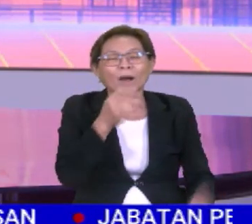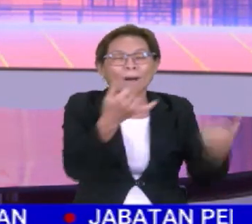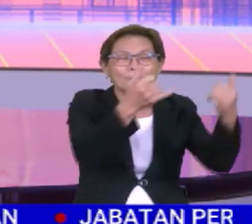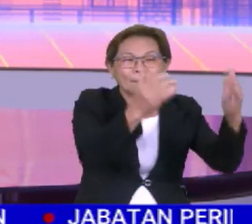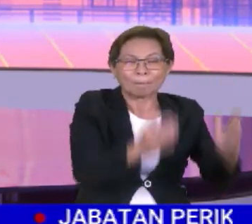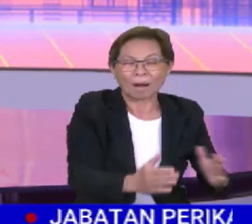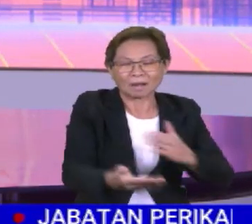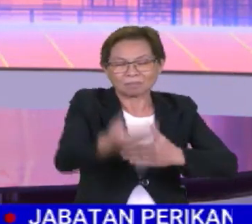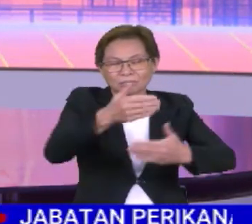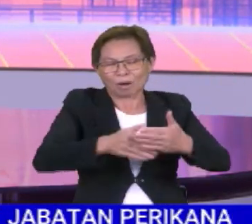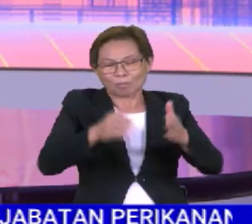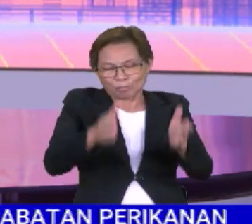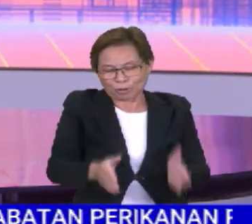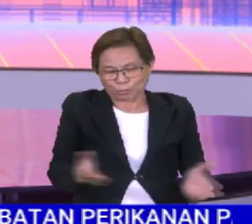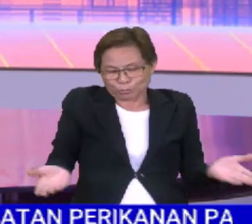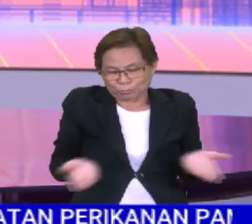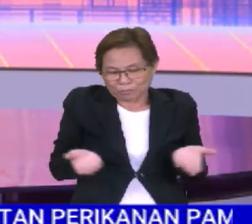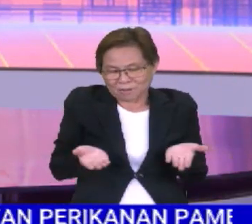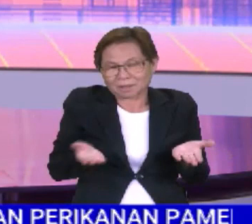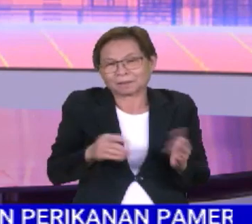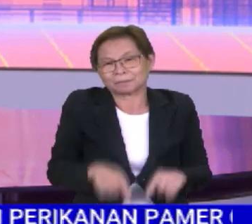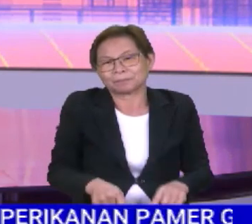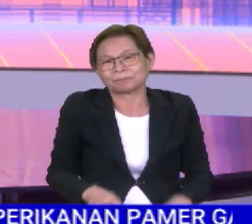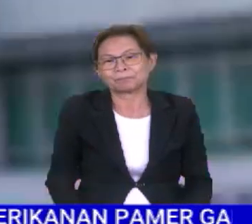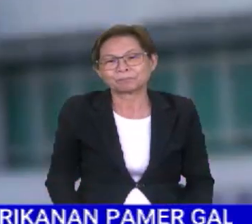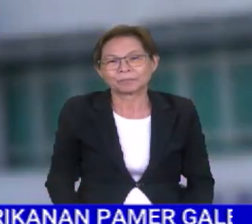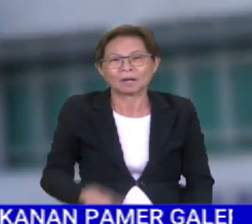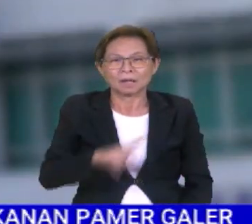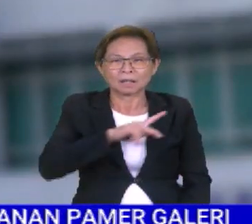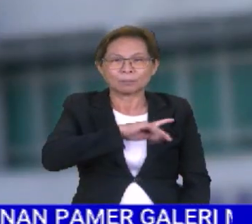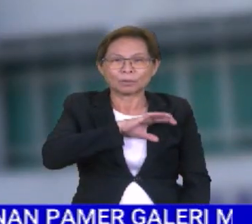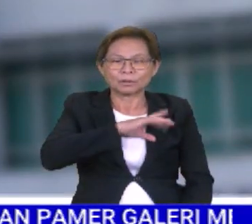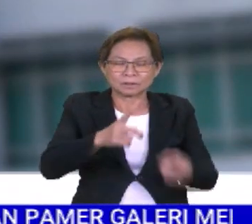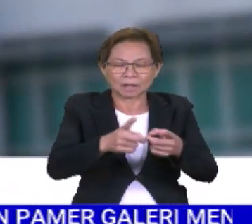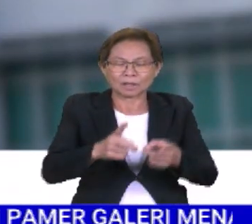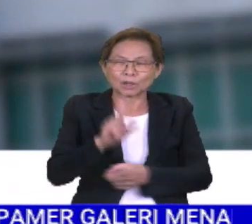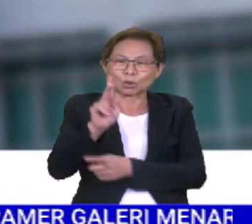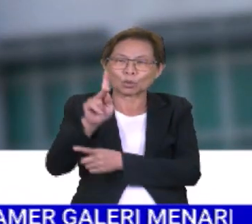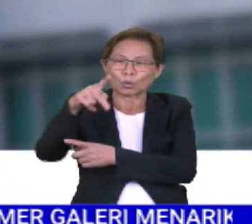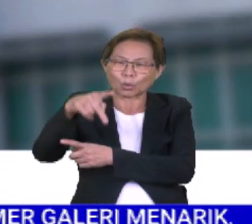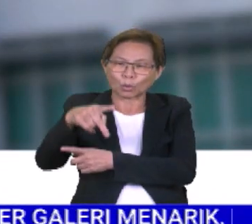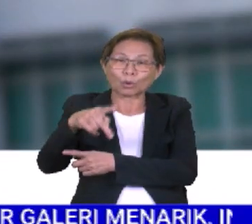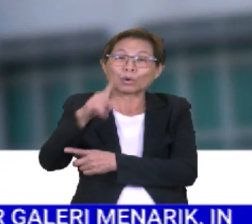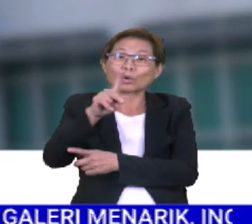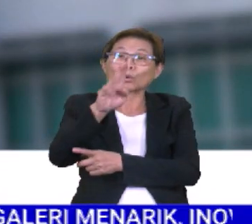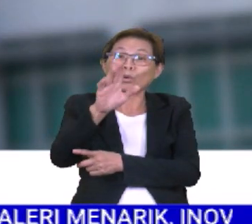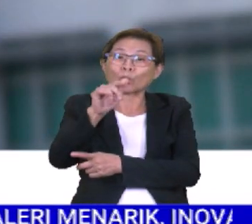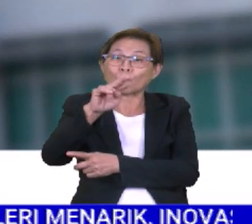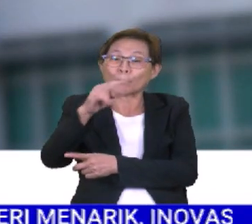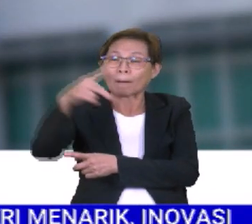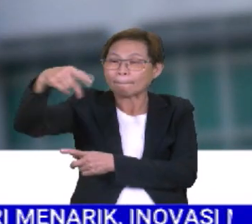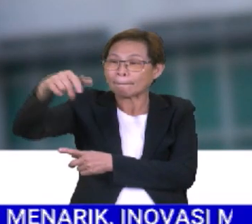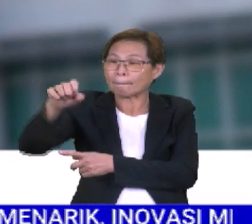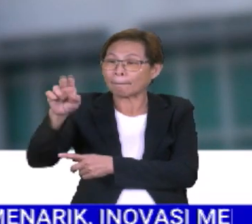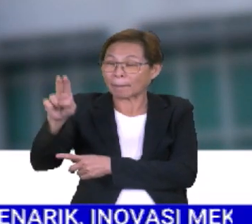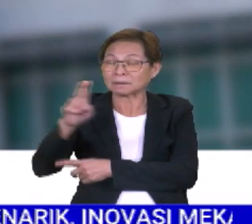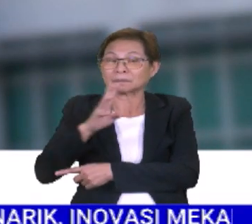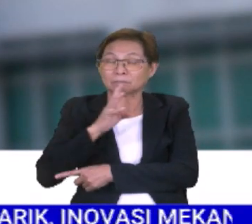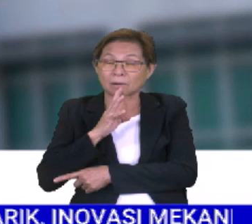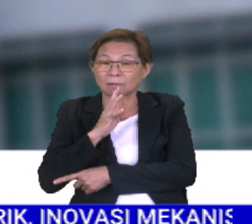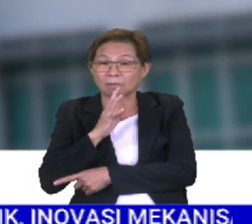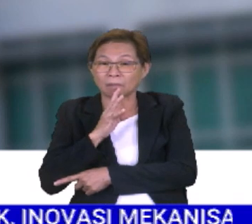dalam merupakan penduduk setempat menurut ketua polis daerah Kubang Pasu vitner-z abuhasan ah mereka